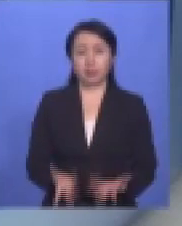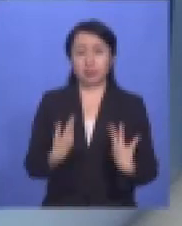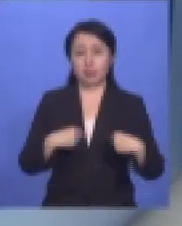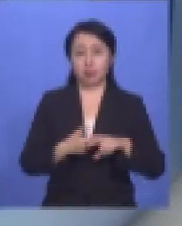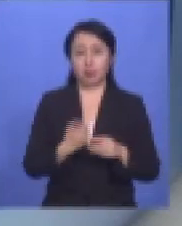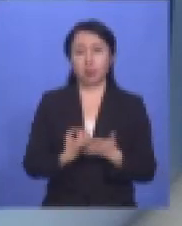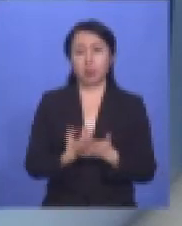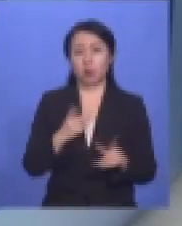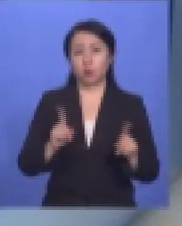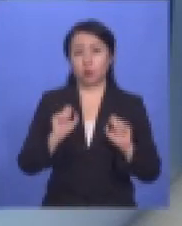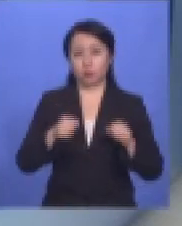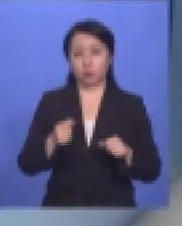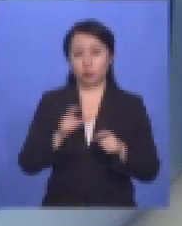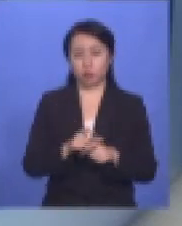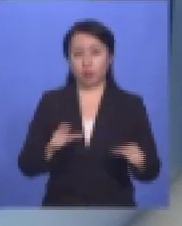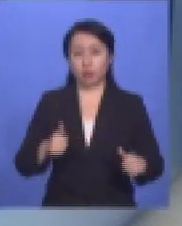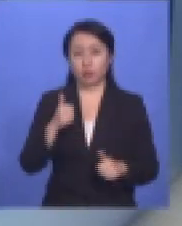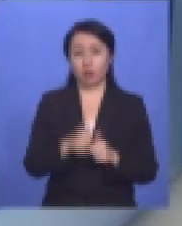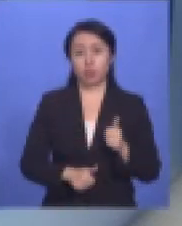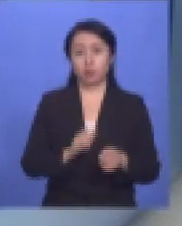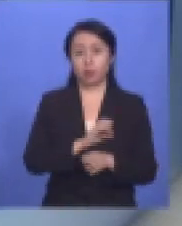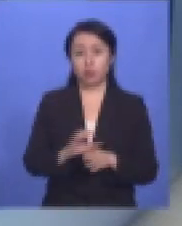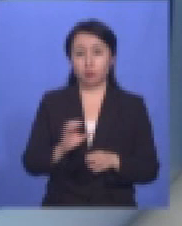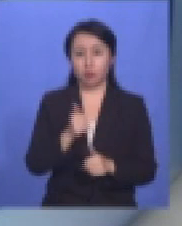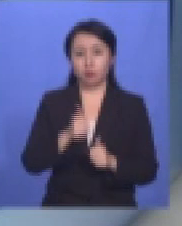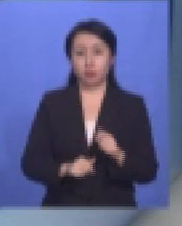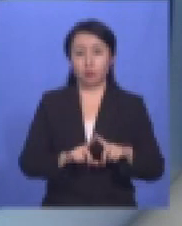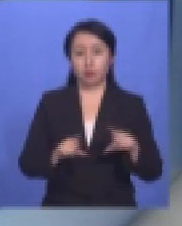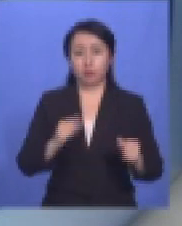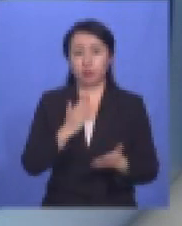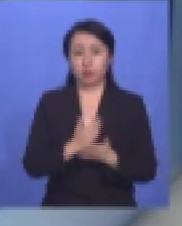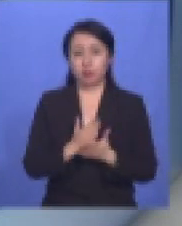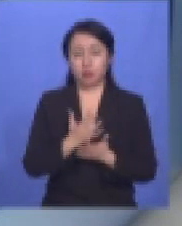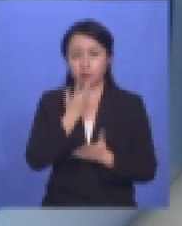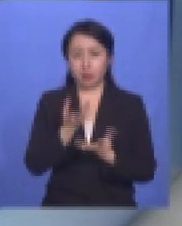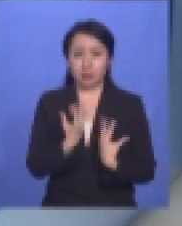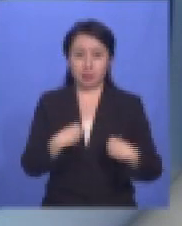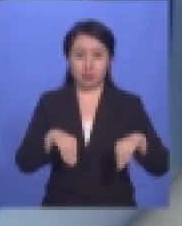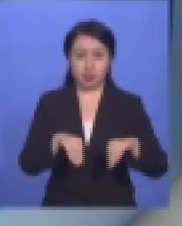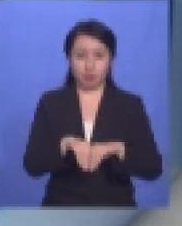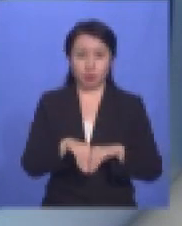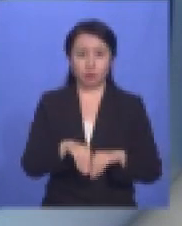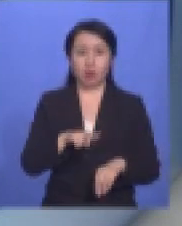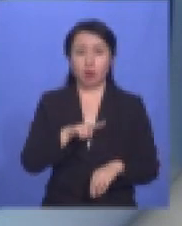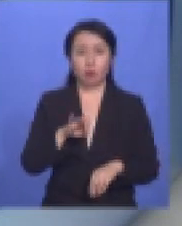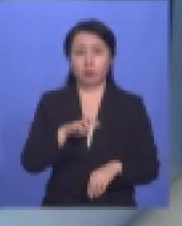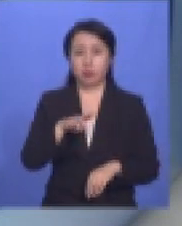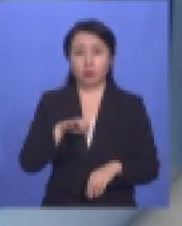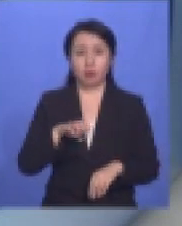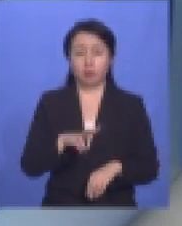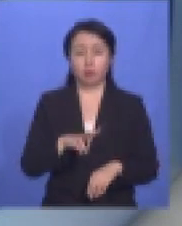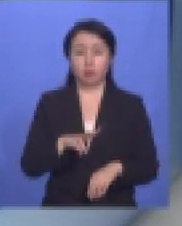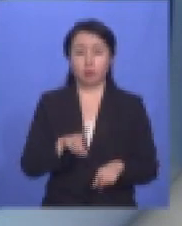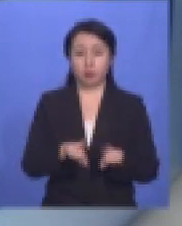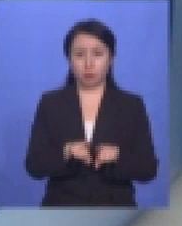Семья – самое дорогое, что может быть у человека. На каждом производстве и в каждом ведомстве есть свои ячейки общества. АО